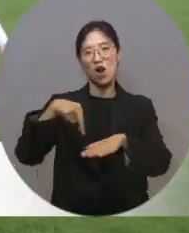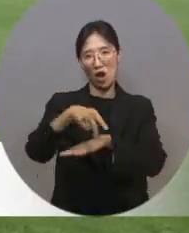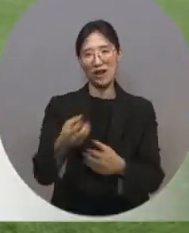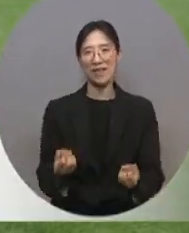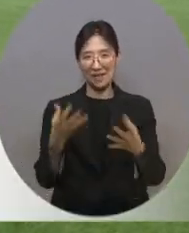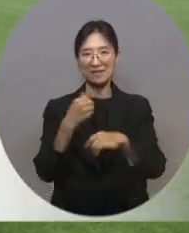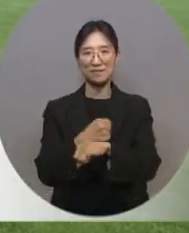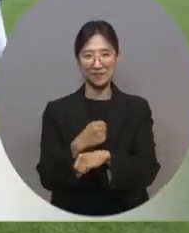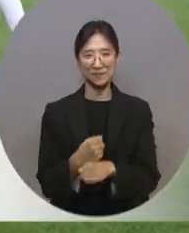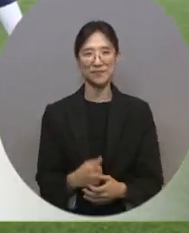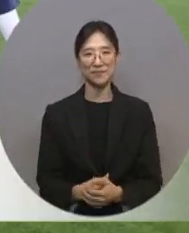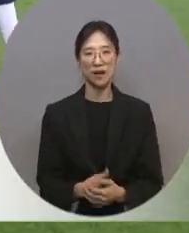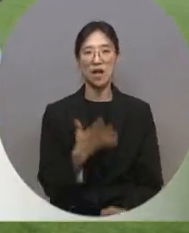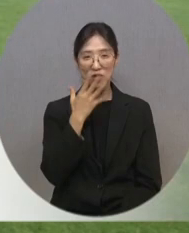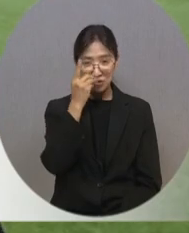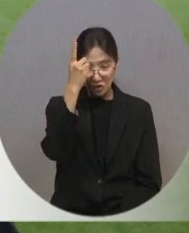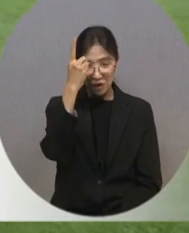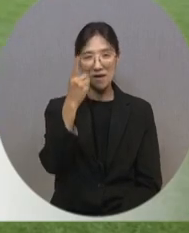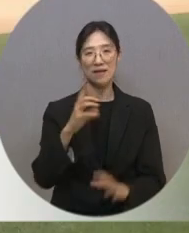진행했습니다. 순천은